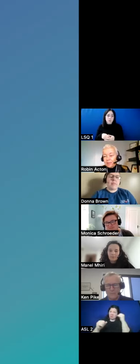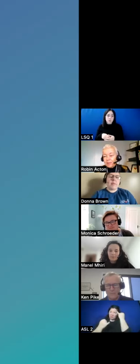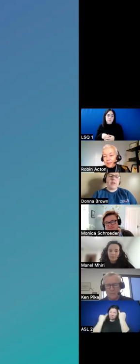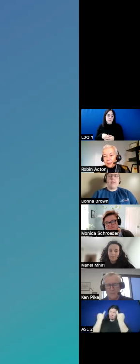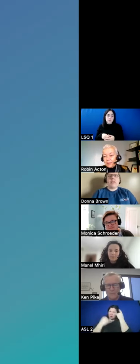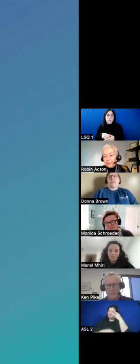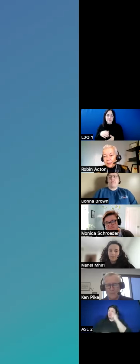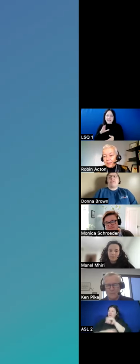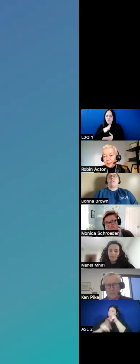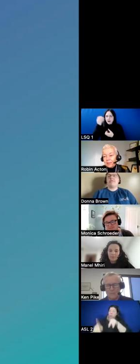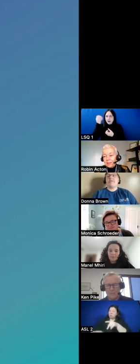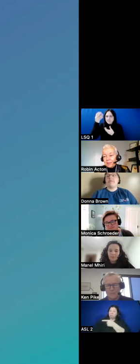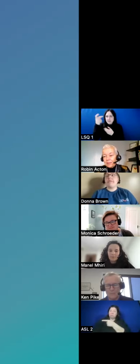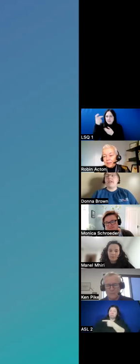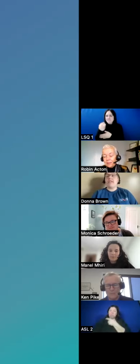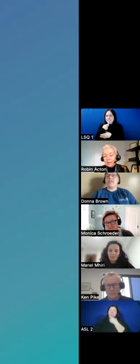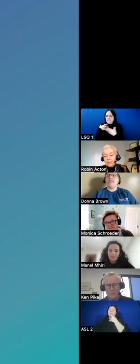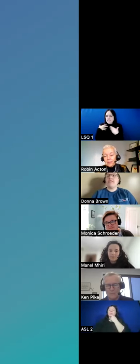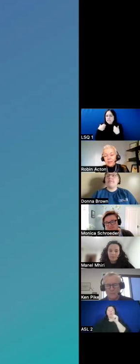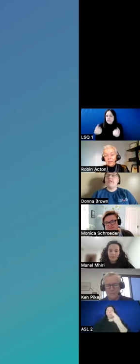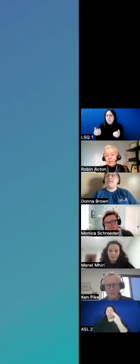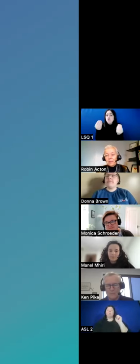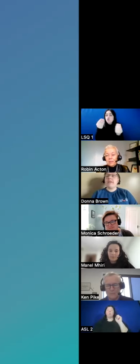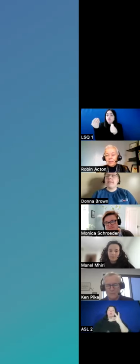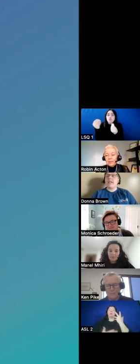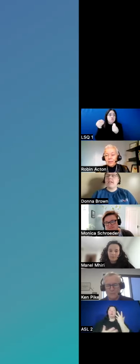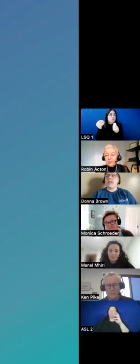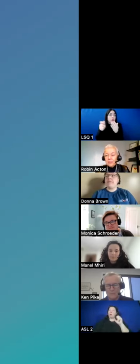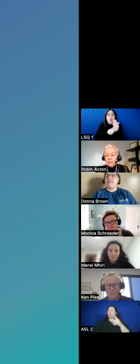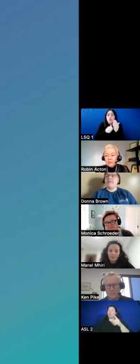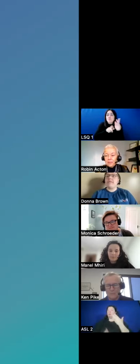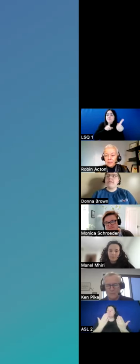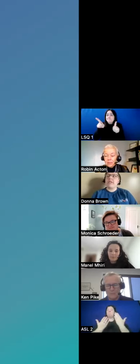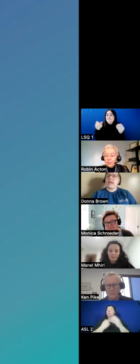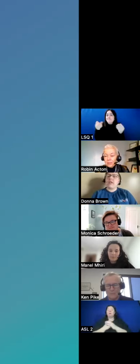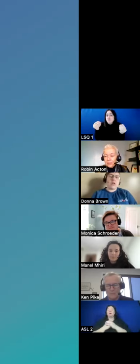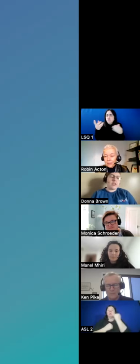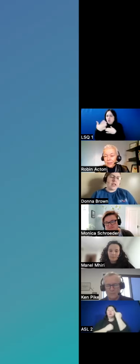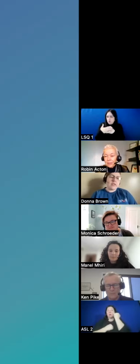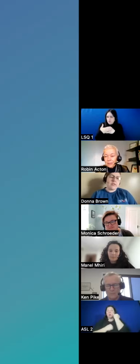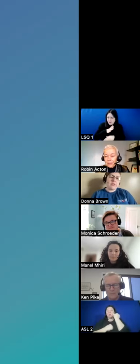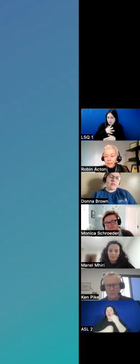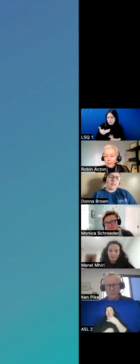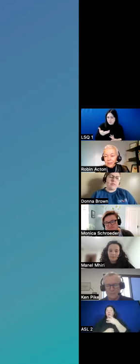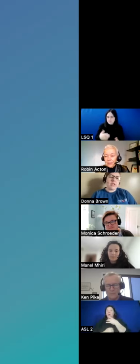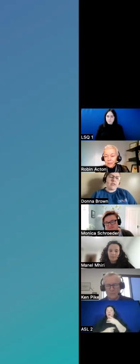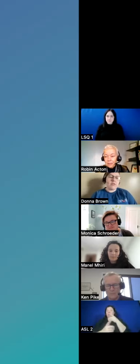plus faciles d'accessibilité. Est-ce que vous avez des conseils?